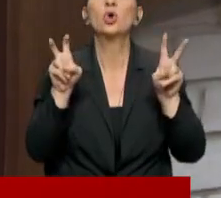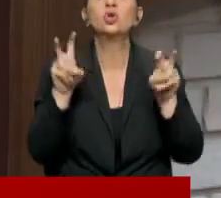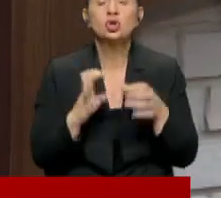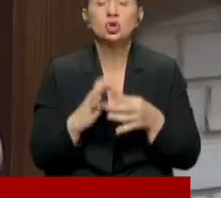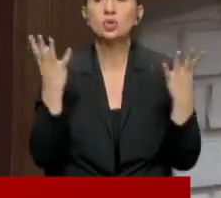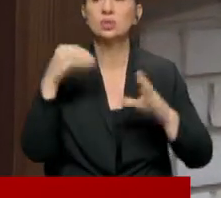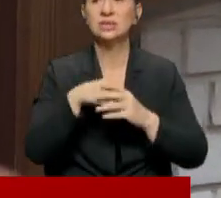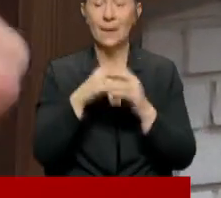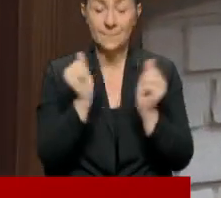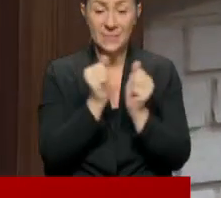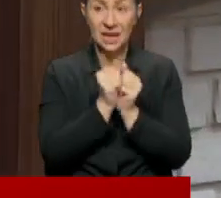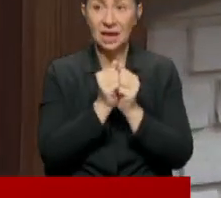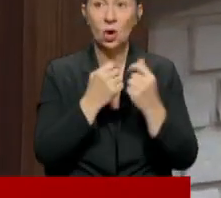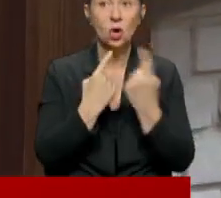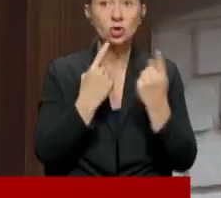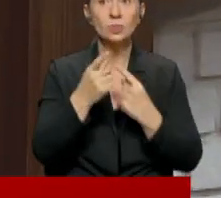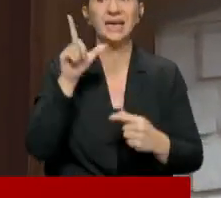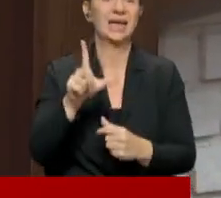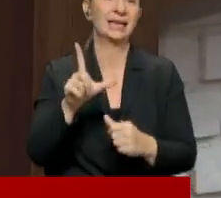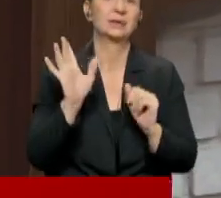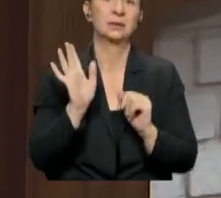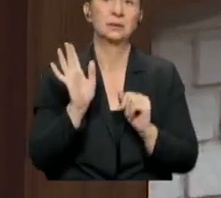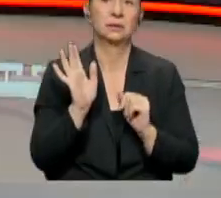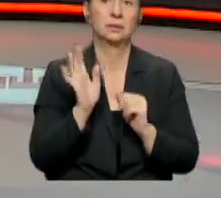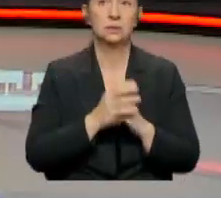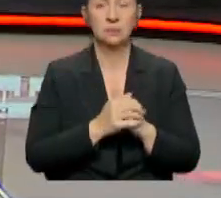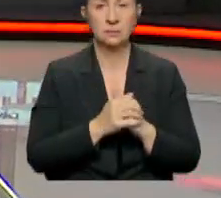çözümü için birlikte davranmak gerekir